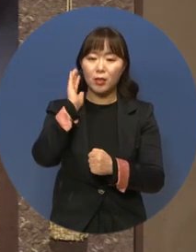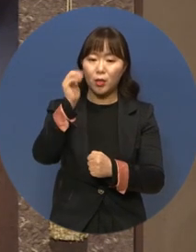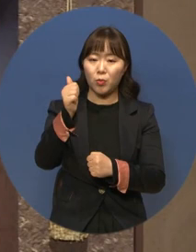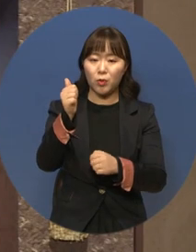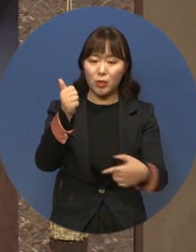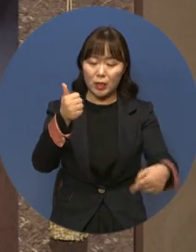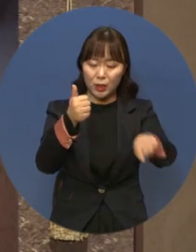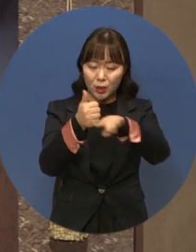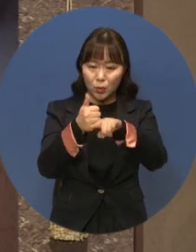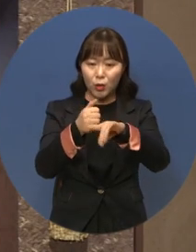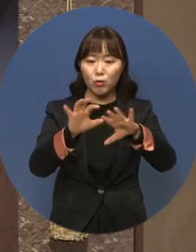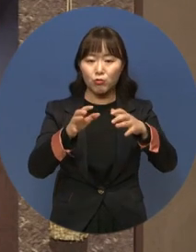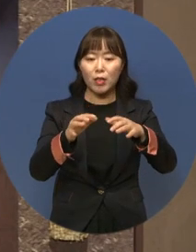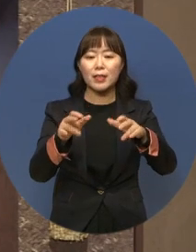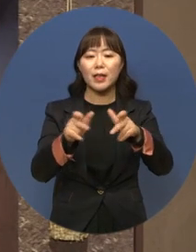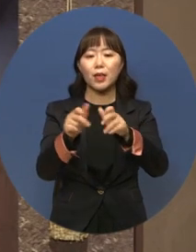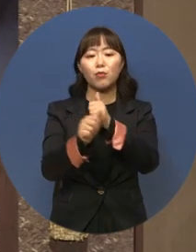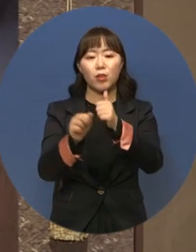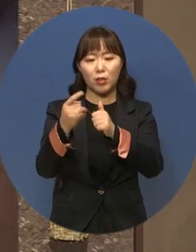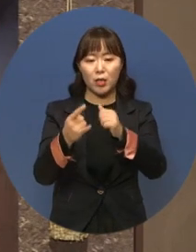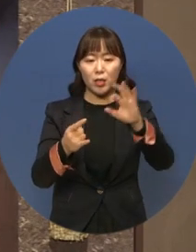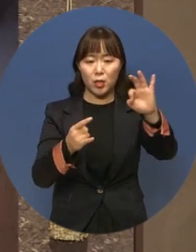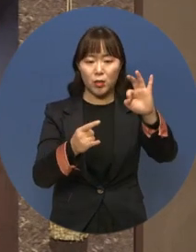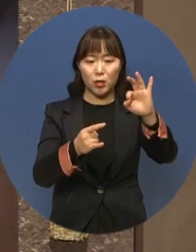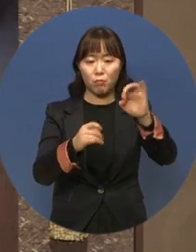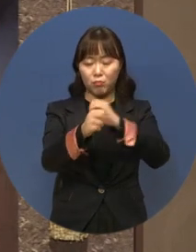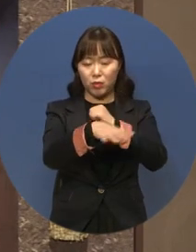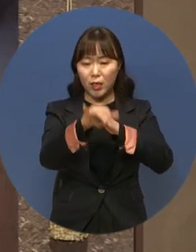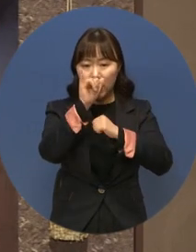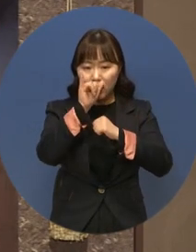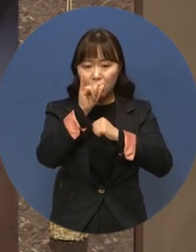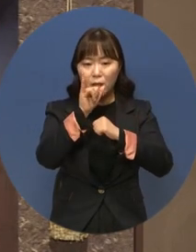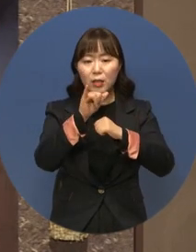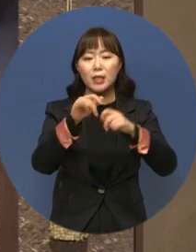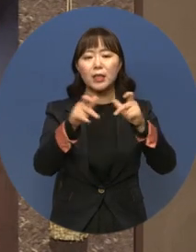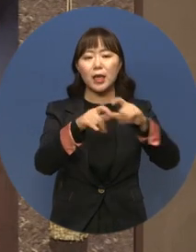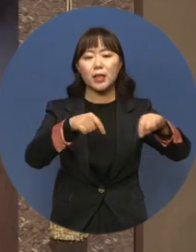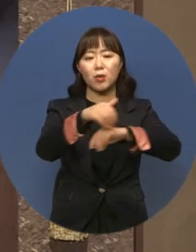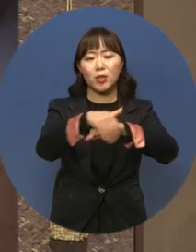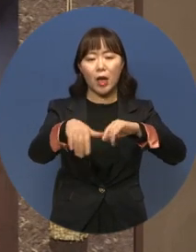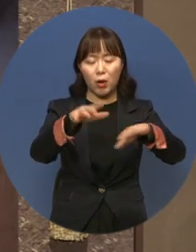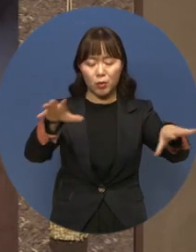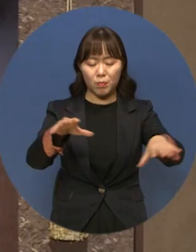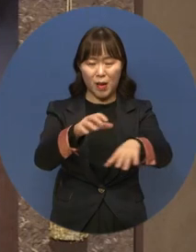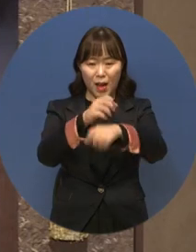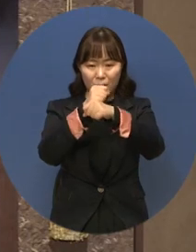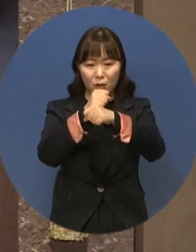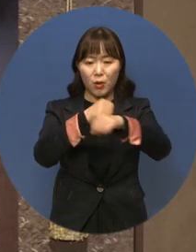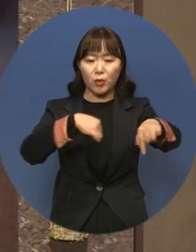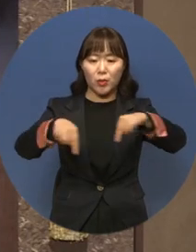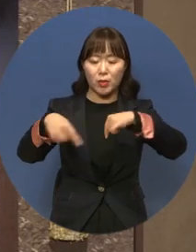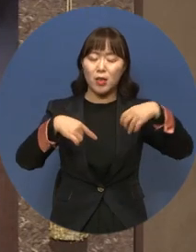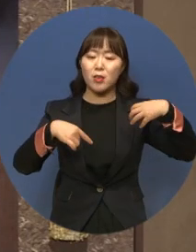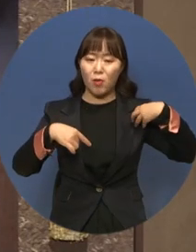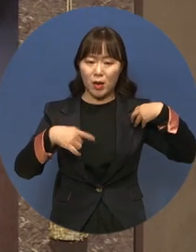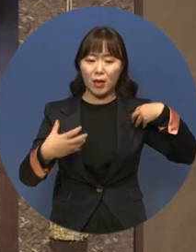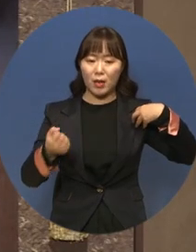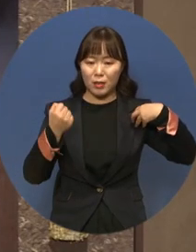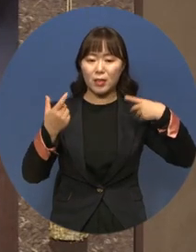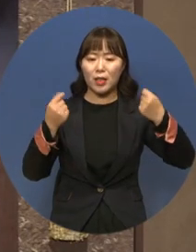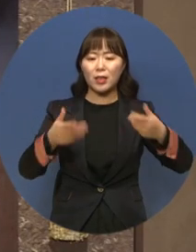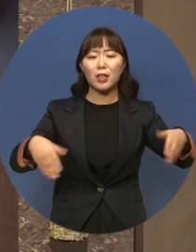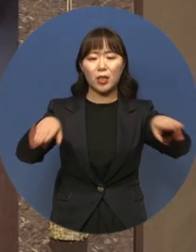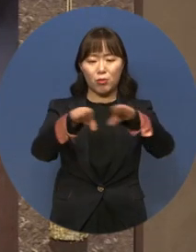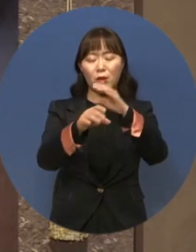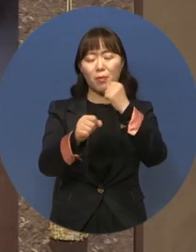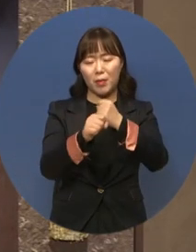직속 국가장애인위원회. 네. 10여 개 부처에 산재되어 있는 장애인 정책들을 한 곳에 모아서 컨트롤타 역할을 해주는 그런